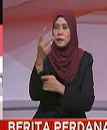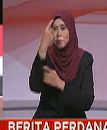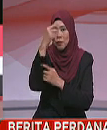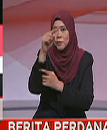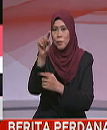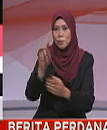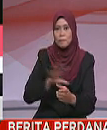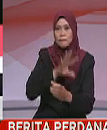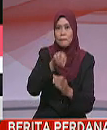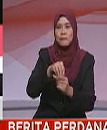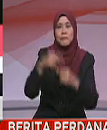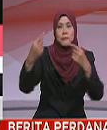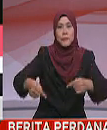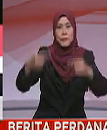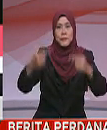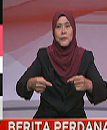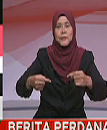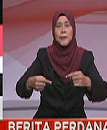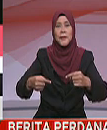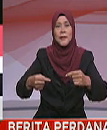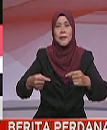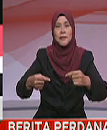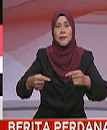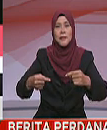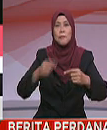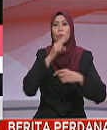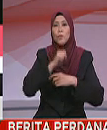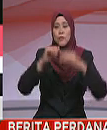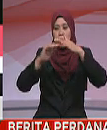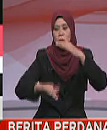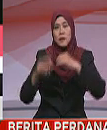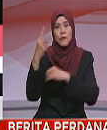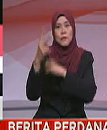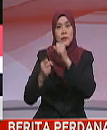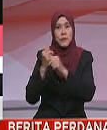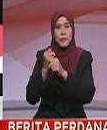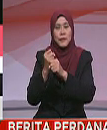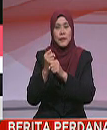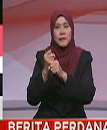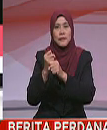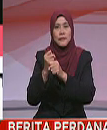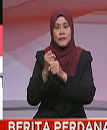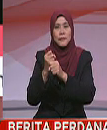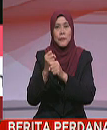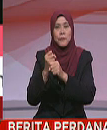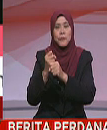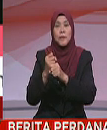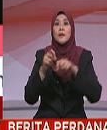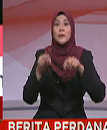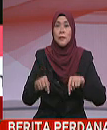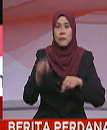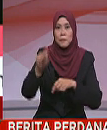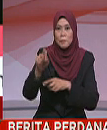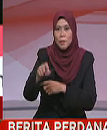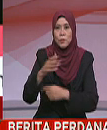merangkumi competition di peringkat bawah 12 tahun dan ataslah. Ya, dan ini